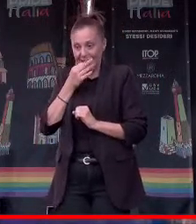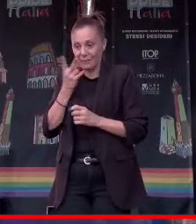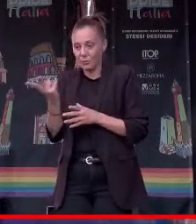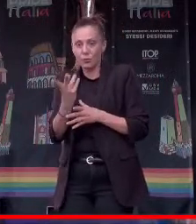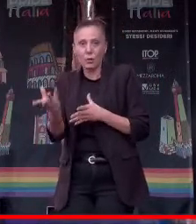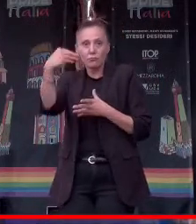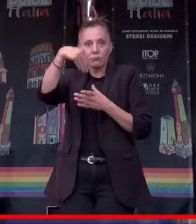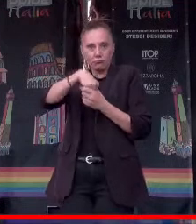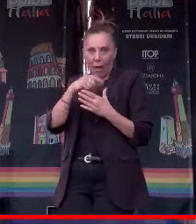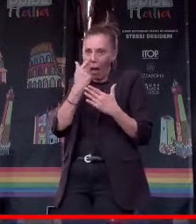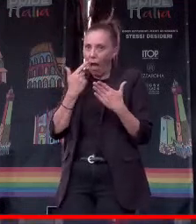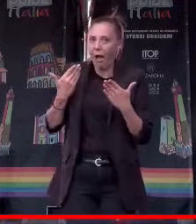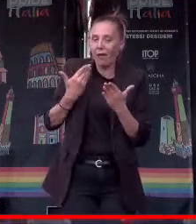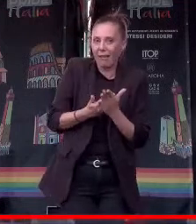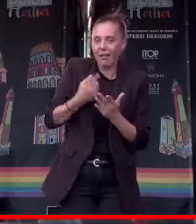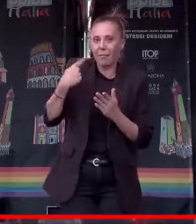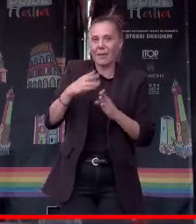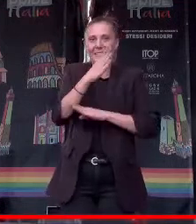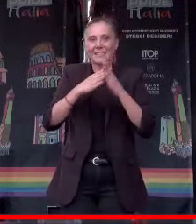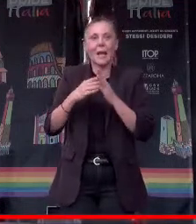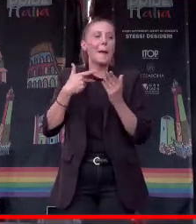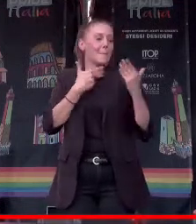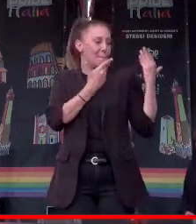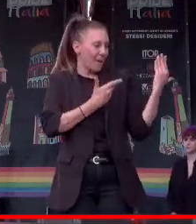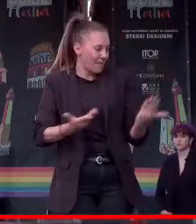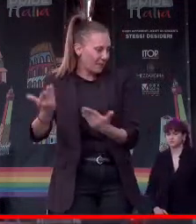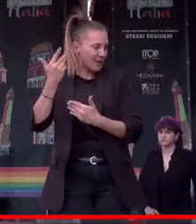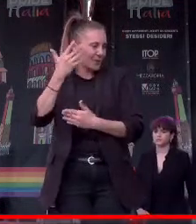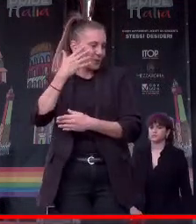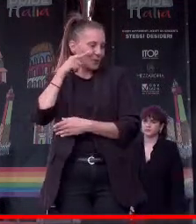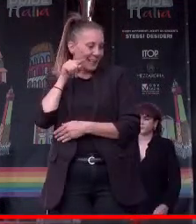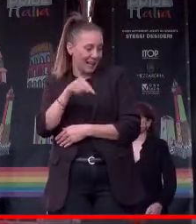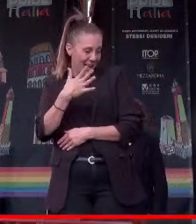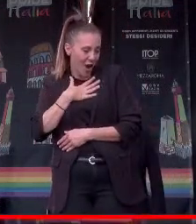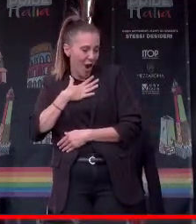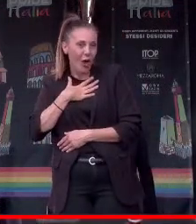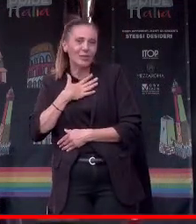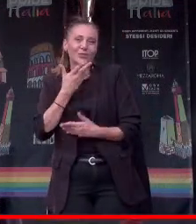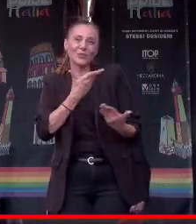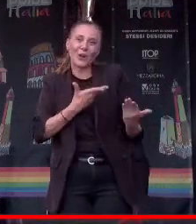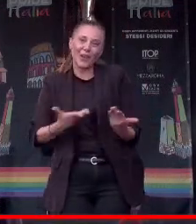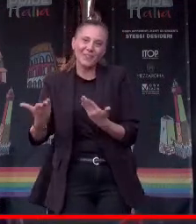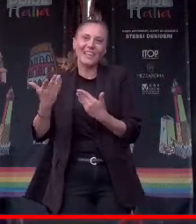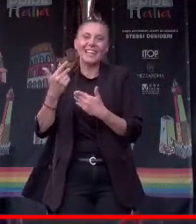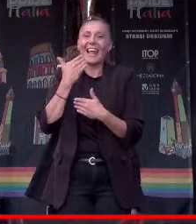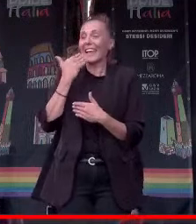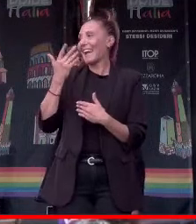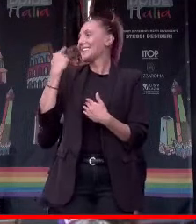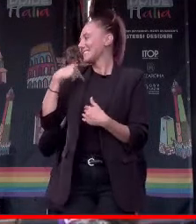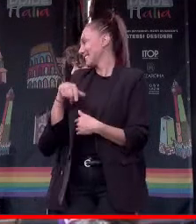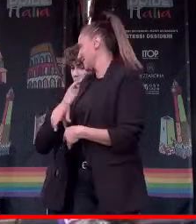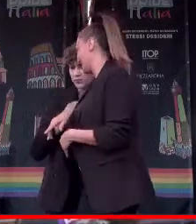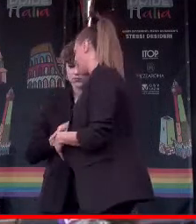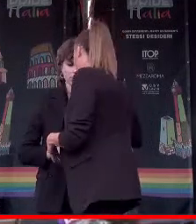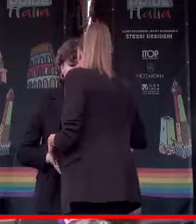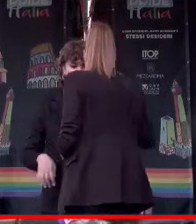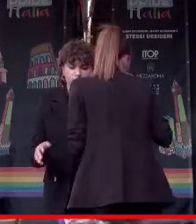scarpe. Benvenuta, veramente grazie per aver risposto al nostro invito. Grazie a voi. Con questa giornata così impegnativa.